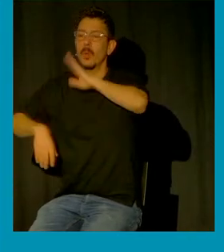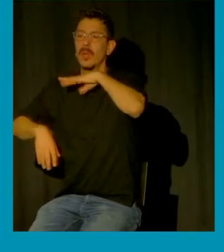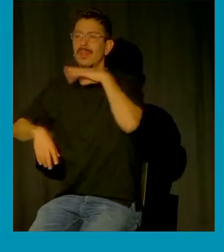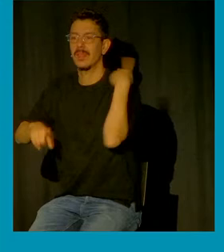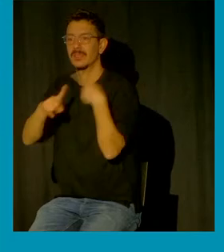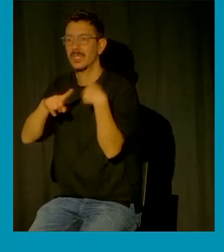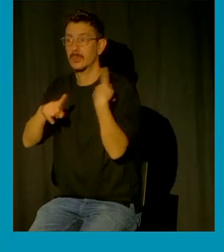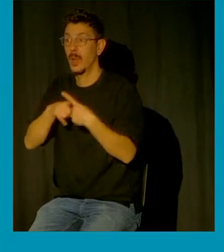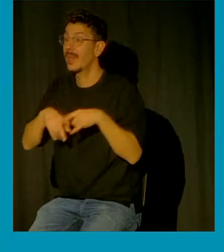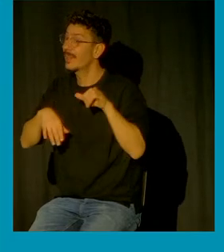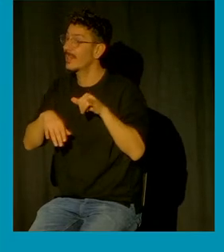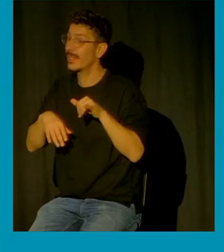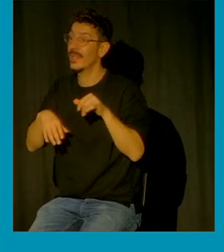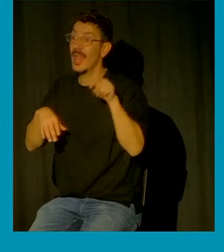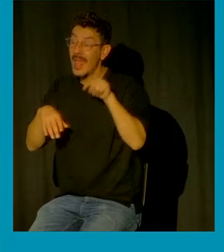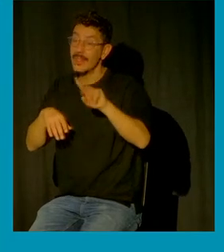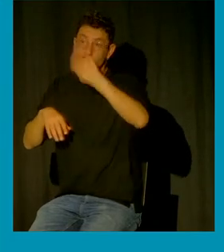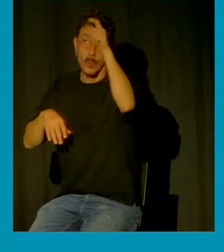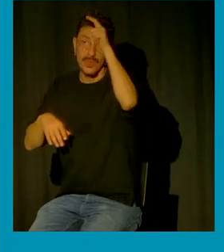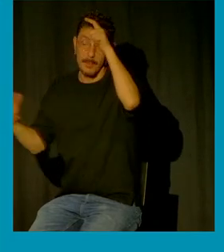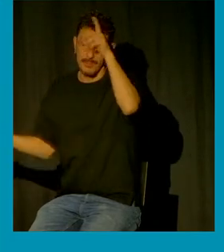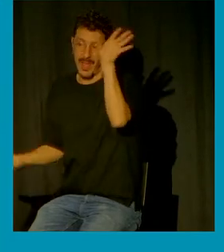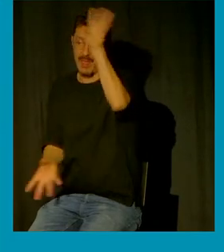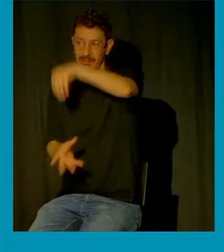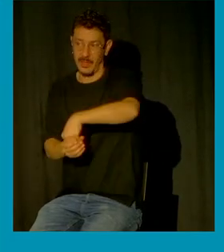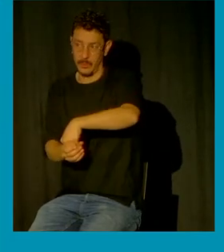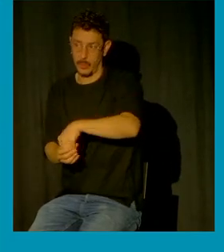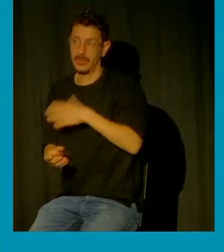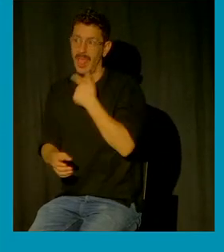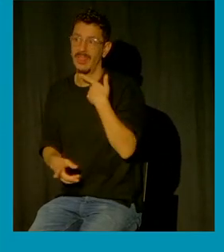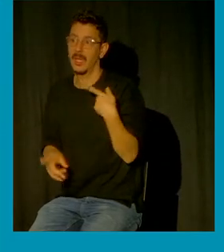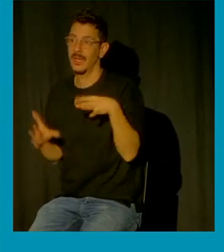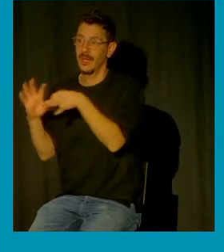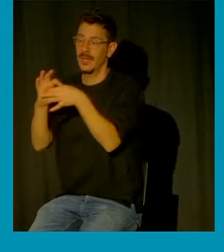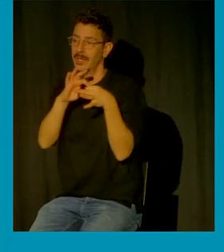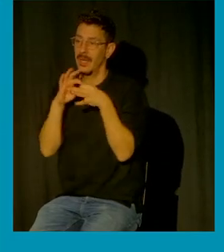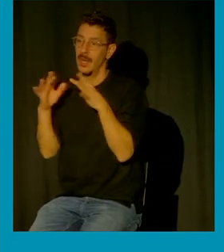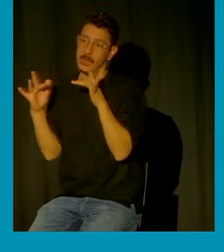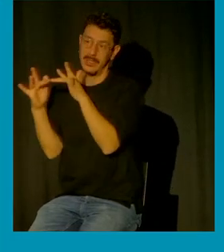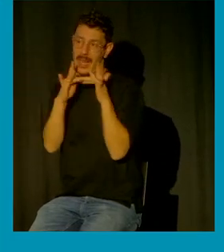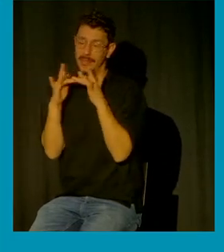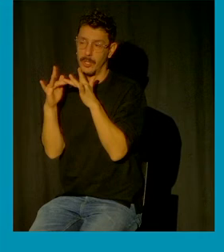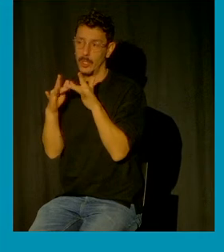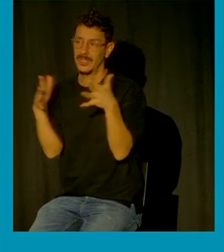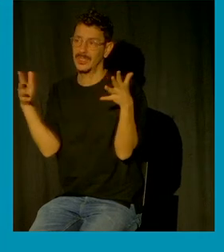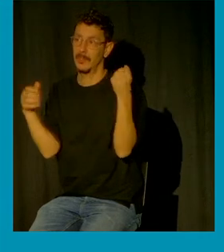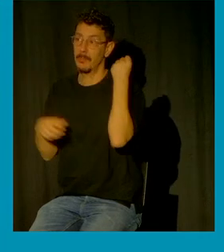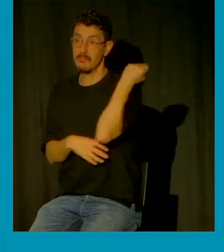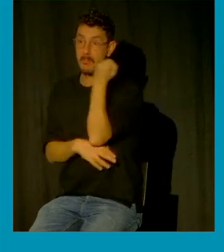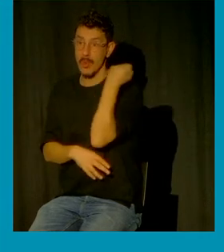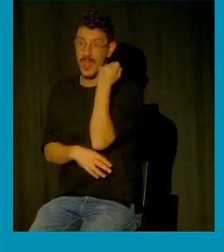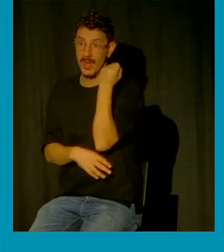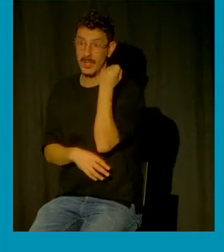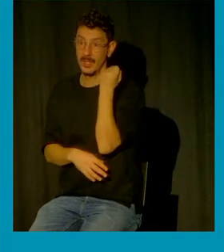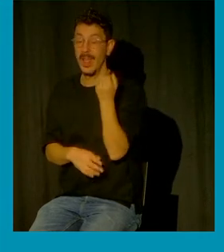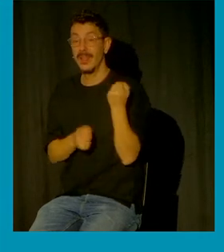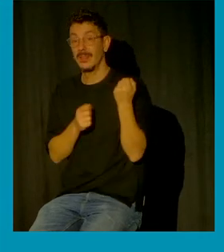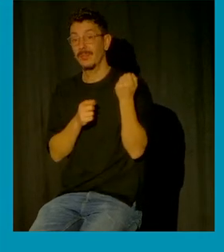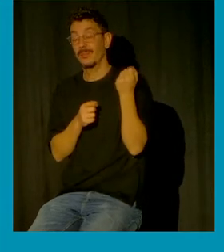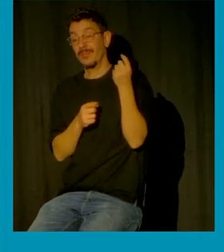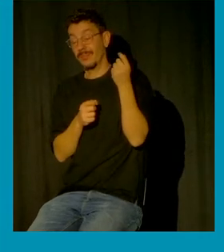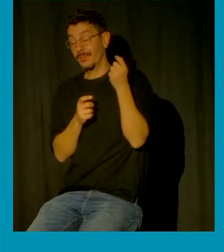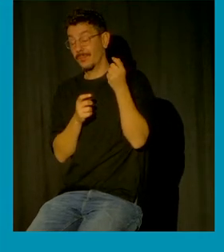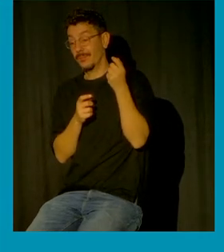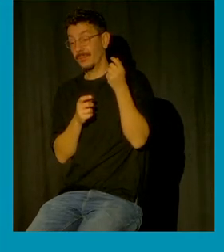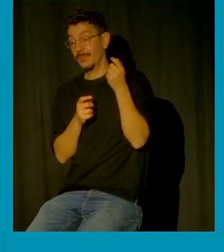i parteix d'aquest concepte de les relacions de poder que sostenen les violències sexuals que fan